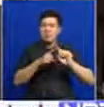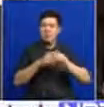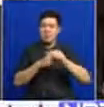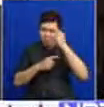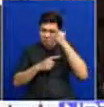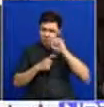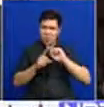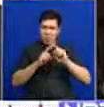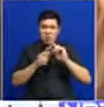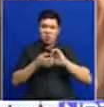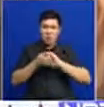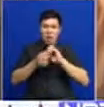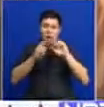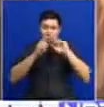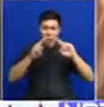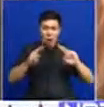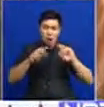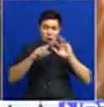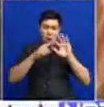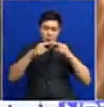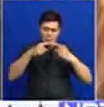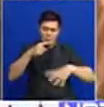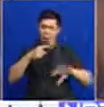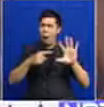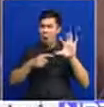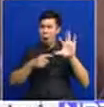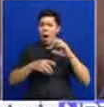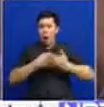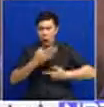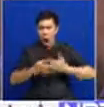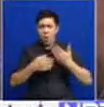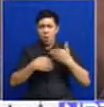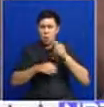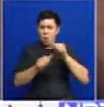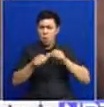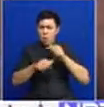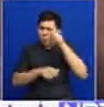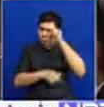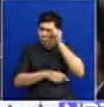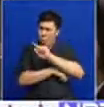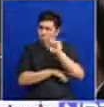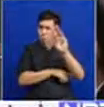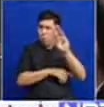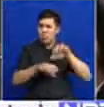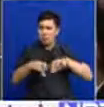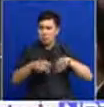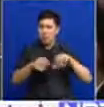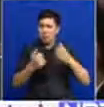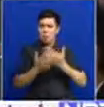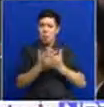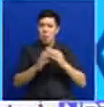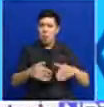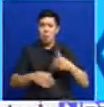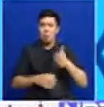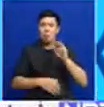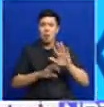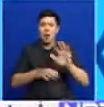ว่า 1,500 ร้านค้าเข้าร่วมคาดว่าตลอดการจัดงาน6วันจะมีเม็ดเงินสะพัดถึง500ล้านบ